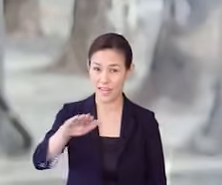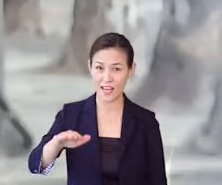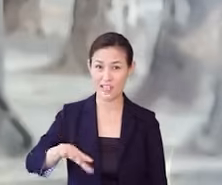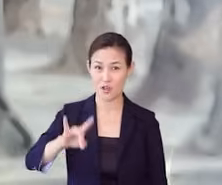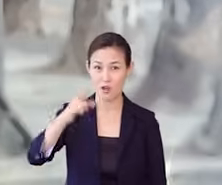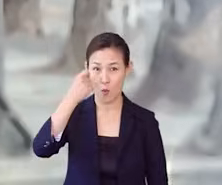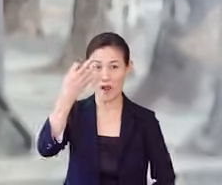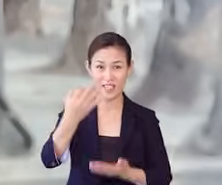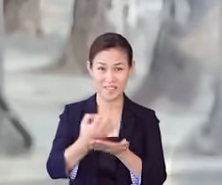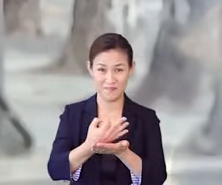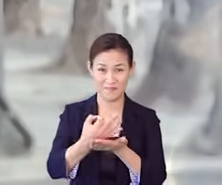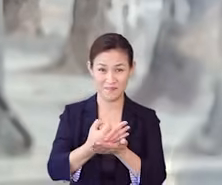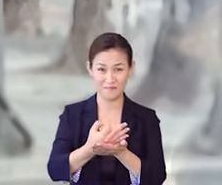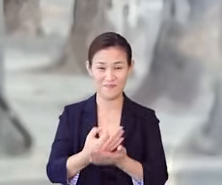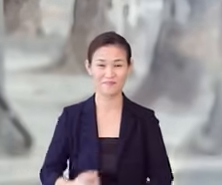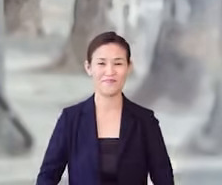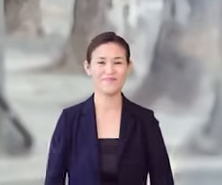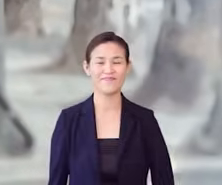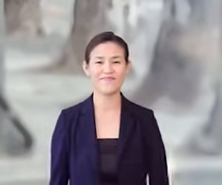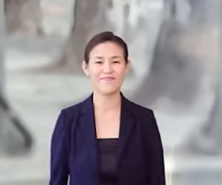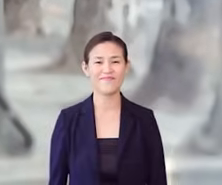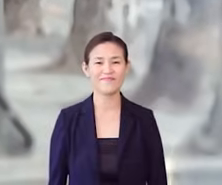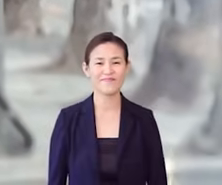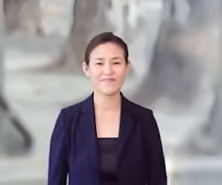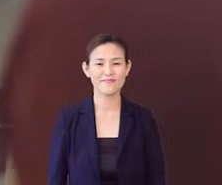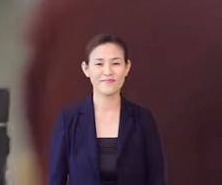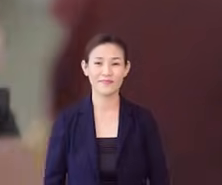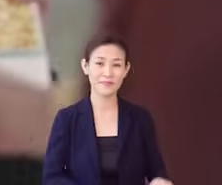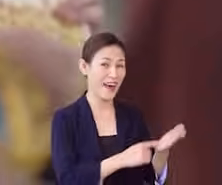우리의 첫 월급.